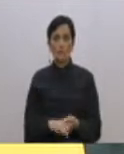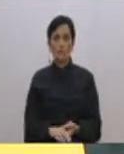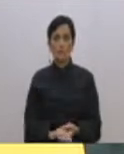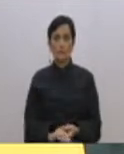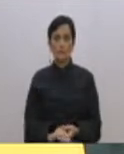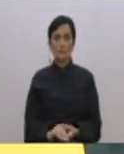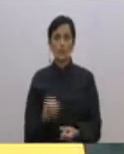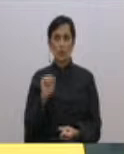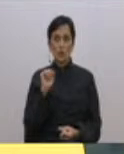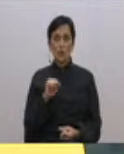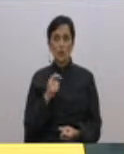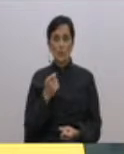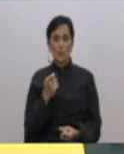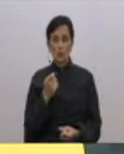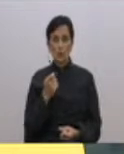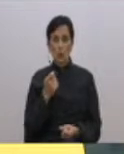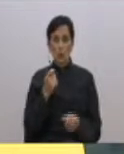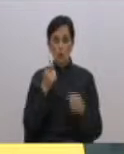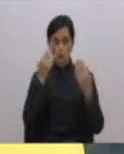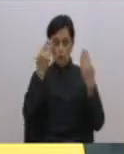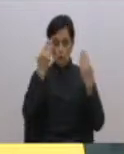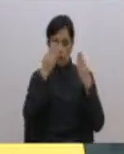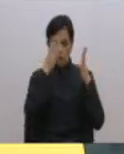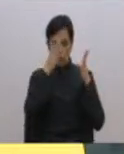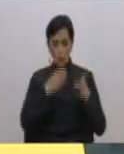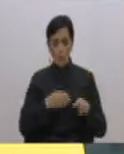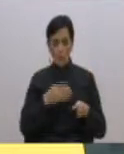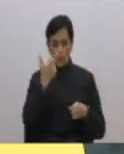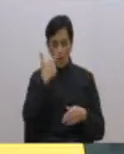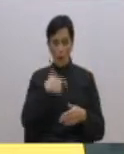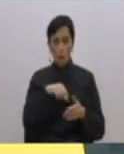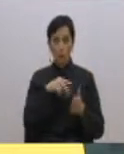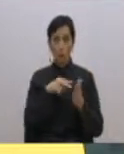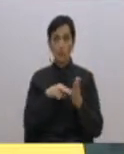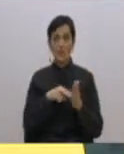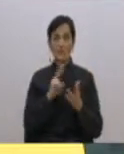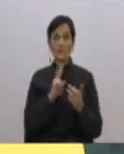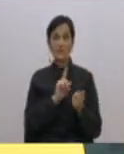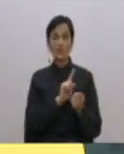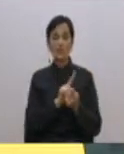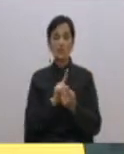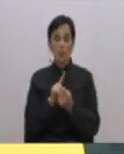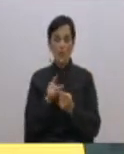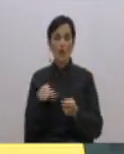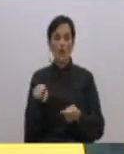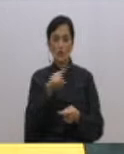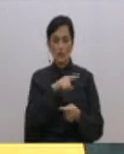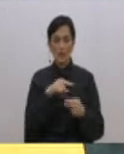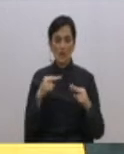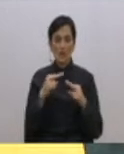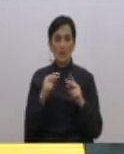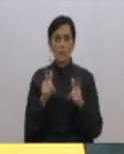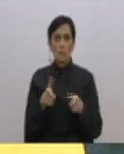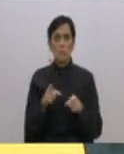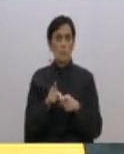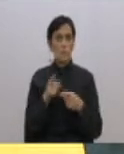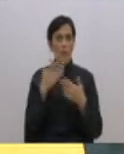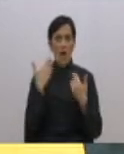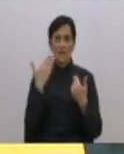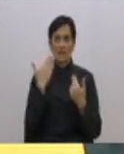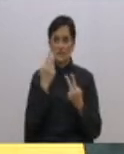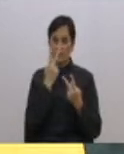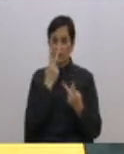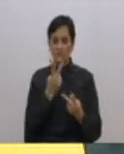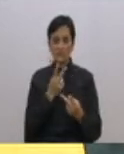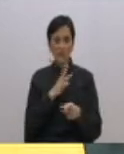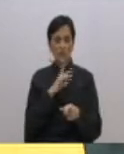Შეიძლება ცოტა სუბიექტურიც ვიყო ამ შეფასებაში, მაგრამ ვინც ესწრებოდა ამ შეხვედრას, ყველა დამეთანხმება, რომ არც ისე ადვილი სანახავი იყო, რაც